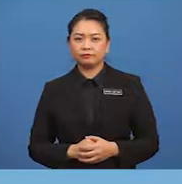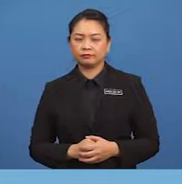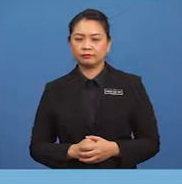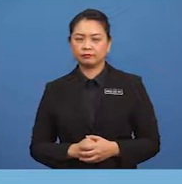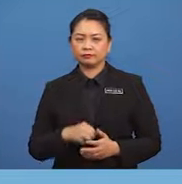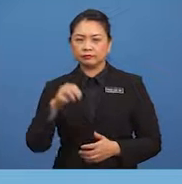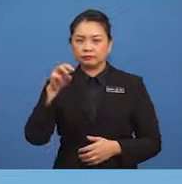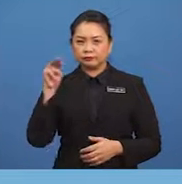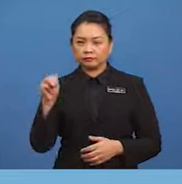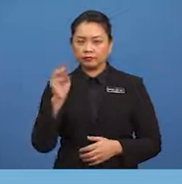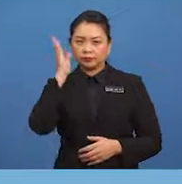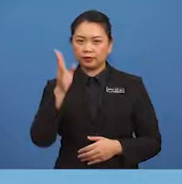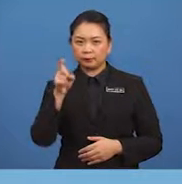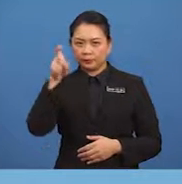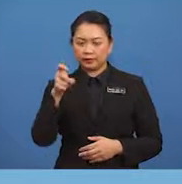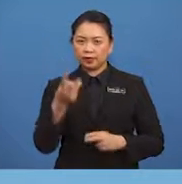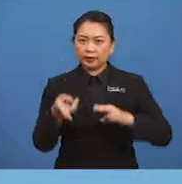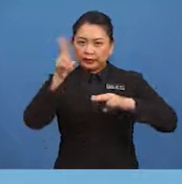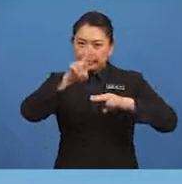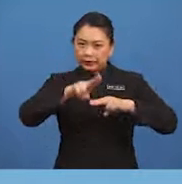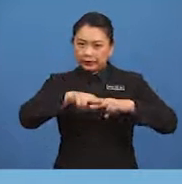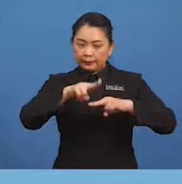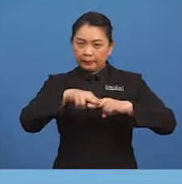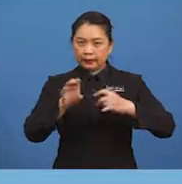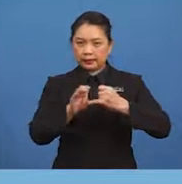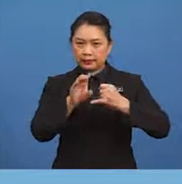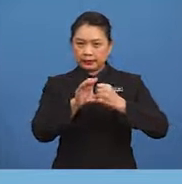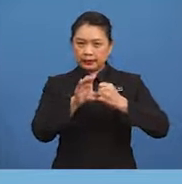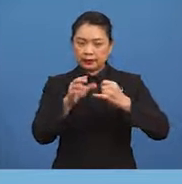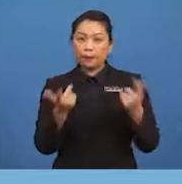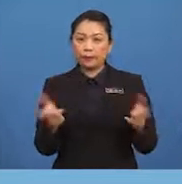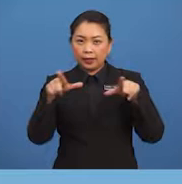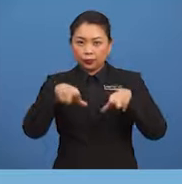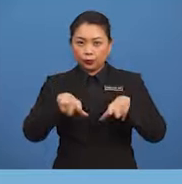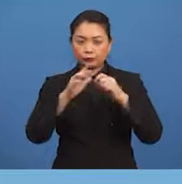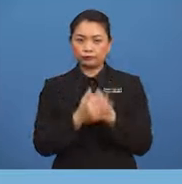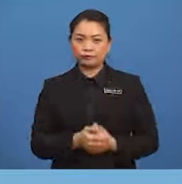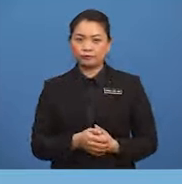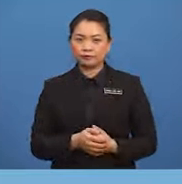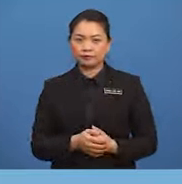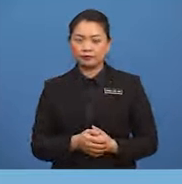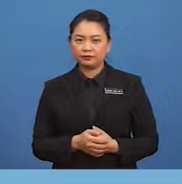Mitosis akan memastikan pertambahan sel yang pesat dapat berlaku.